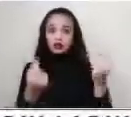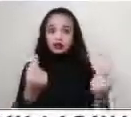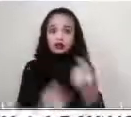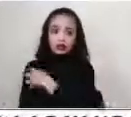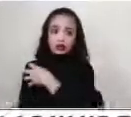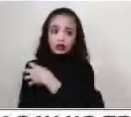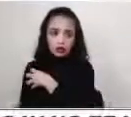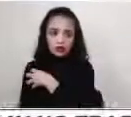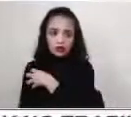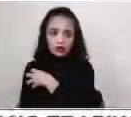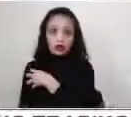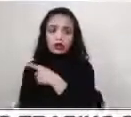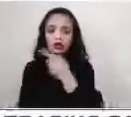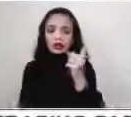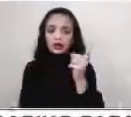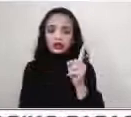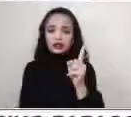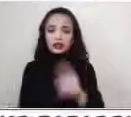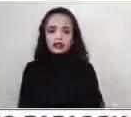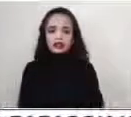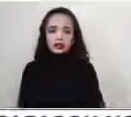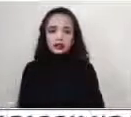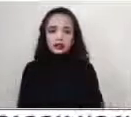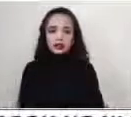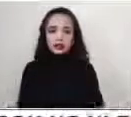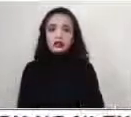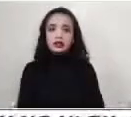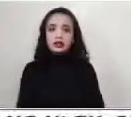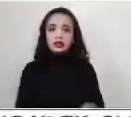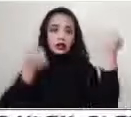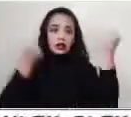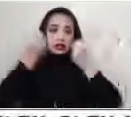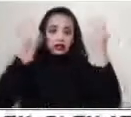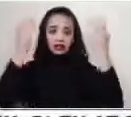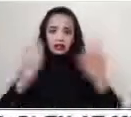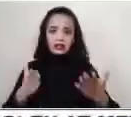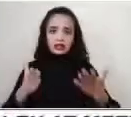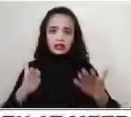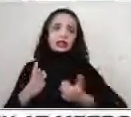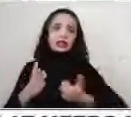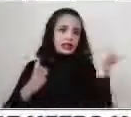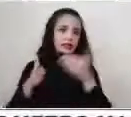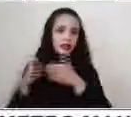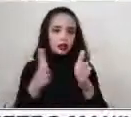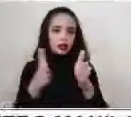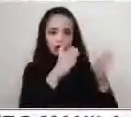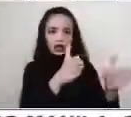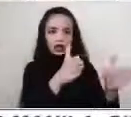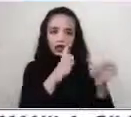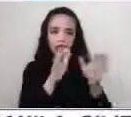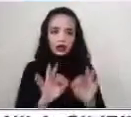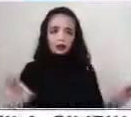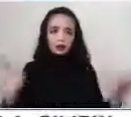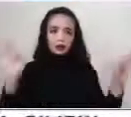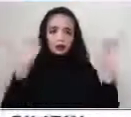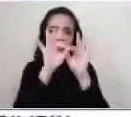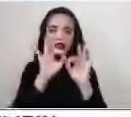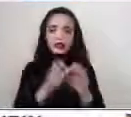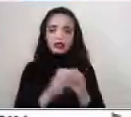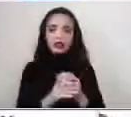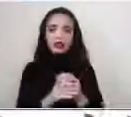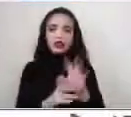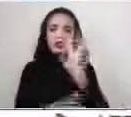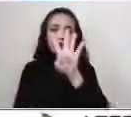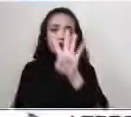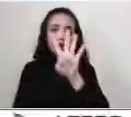European countries, gaya ng Ireland, Italy, Austria, Belgium at Netherlands. Hindi na rin muna tumatanggap ng bisita mula sa UK ang mga